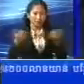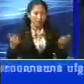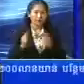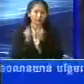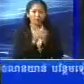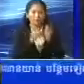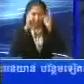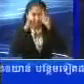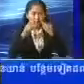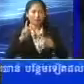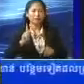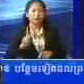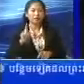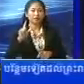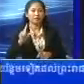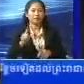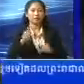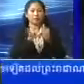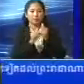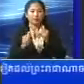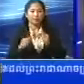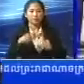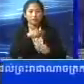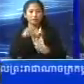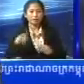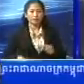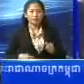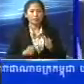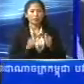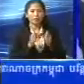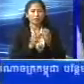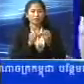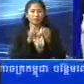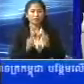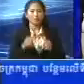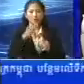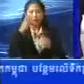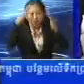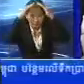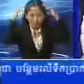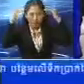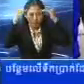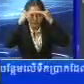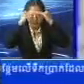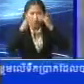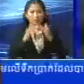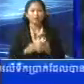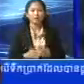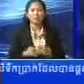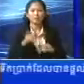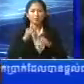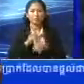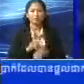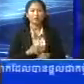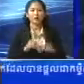ឯកឧត្តមលីខឺឈៀងនាយករដ្ឋមន្ត្រីចិនជាមួយឯកឧត្តមនាយករដ្ឋមន្ត្រីវៀតណាមវង្ងៀនតាន់យុងនឹងបានអនុញ្ញាតឲ្